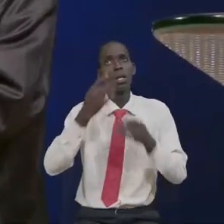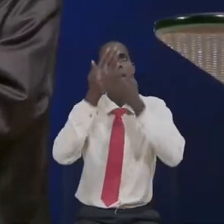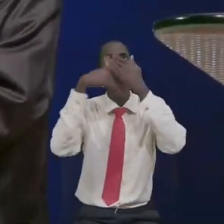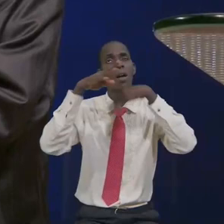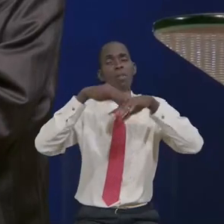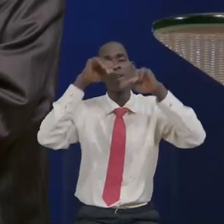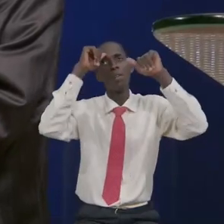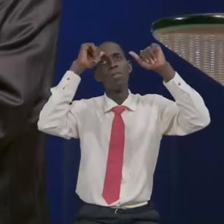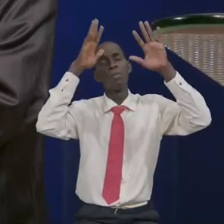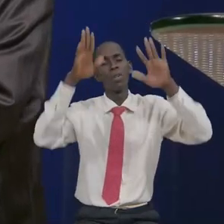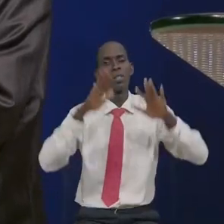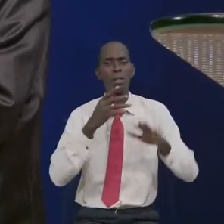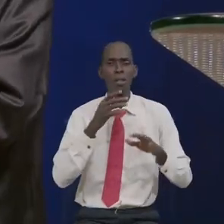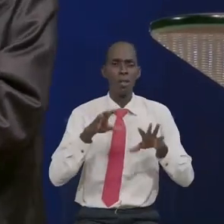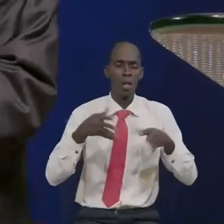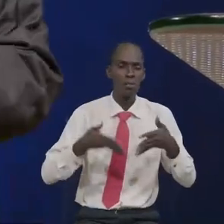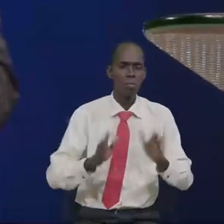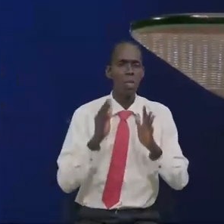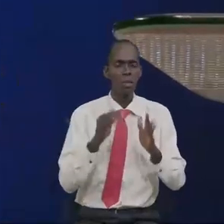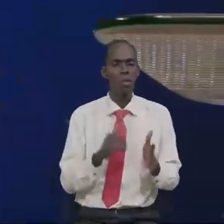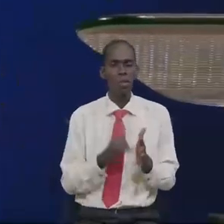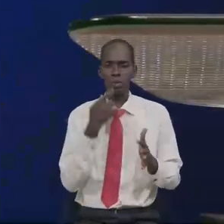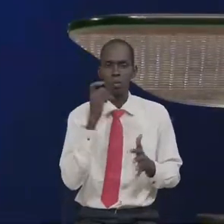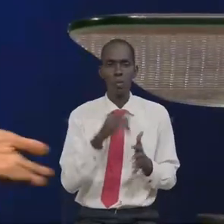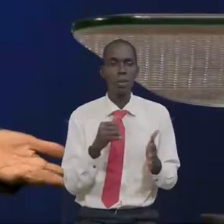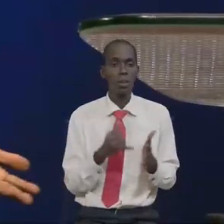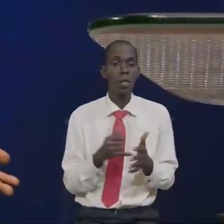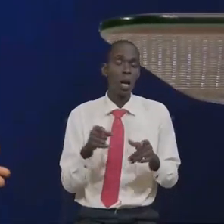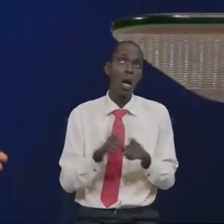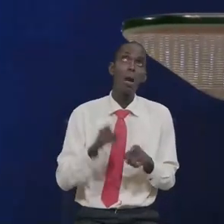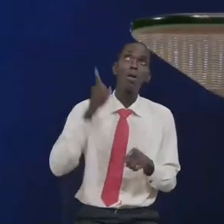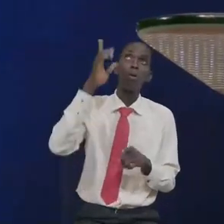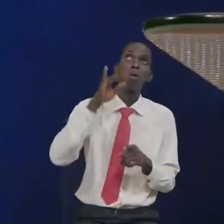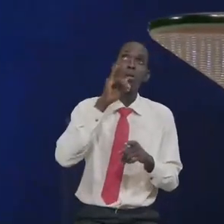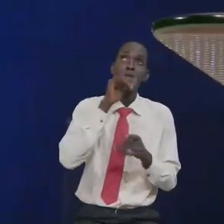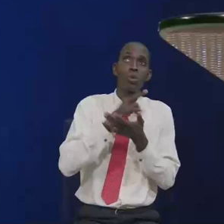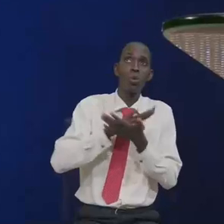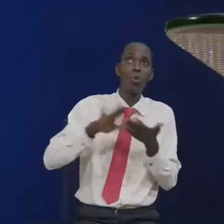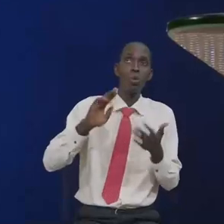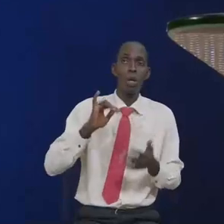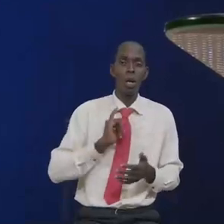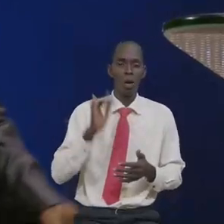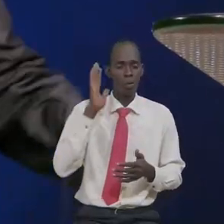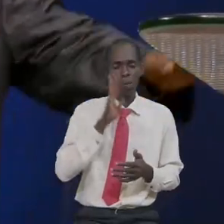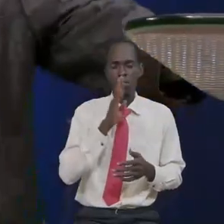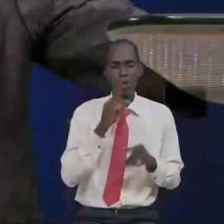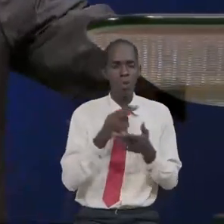Comme le Père céleste, ainsi sont les fils. Dieu est saint, je serai saint.